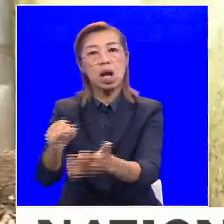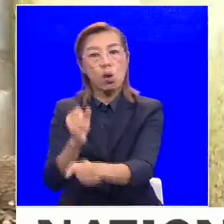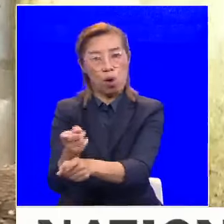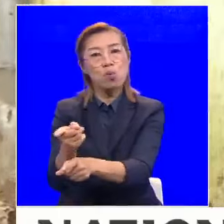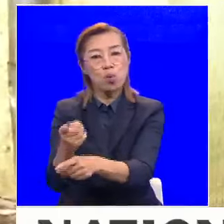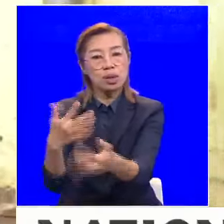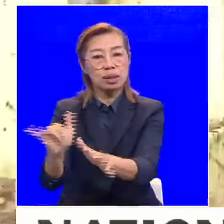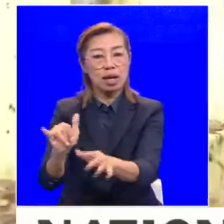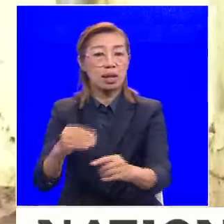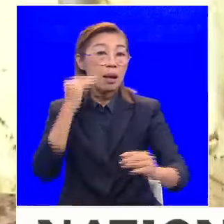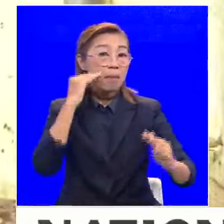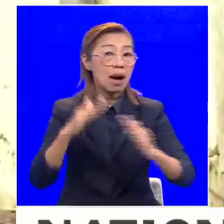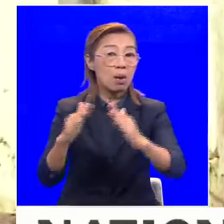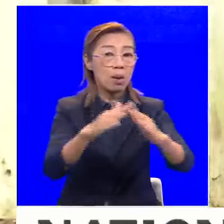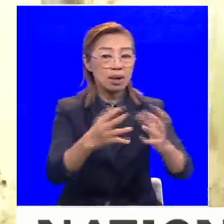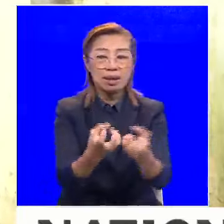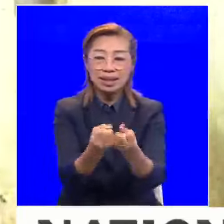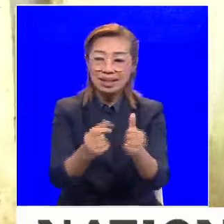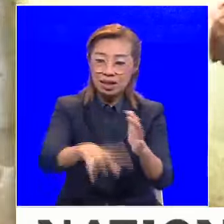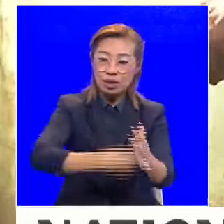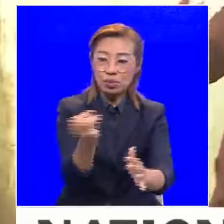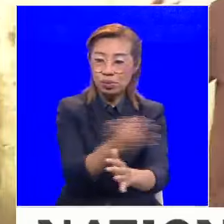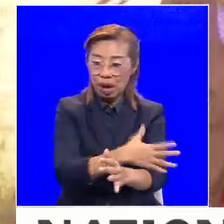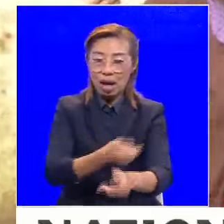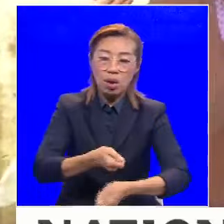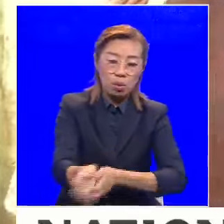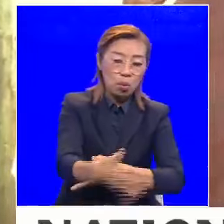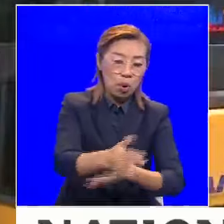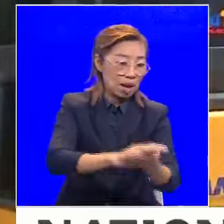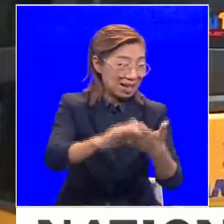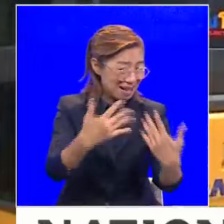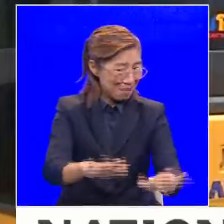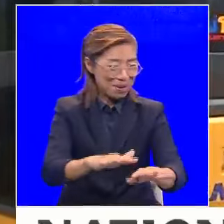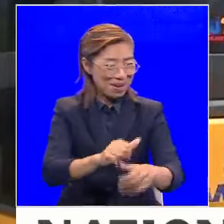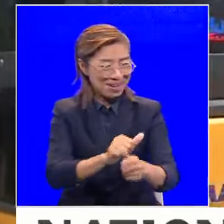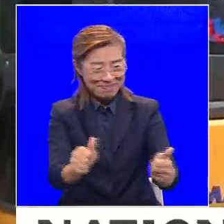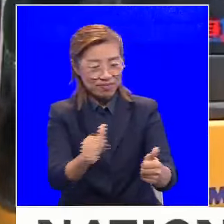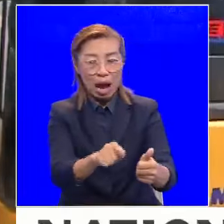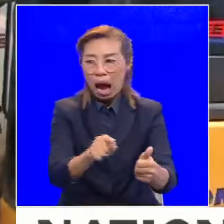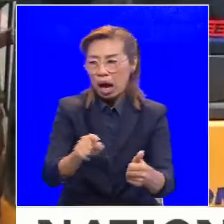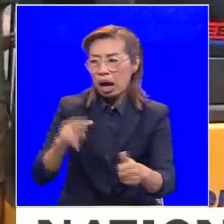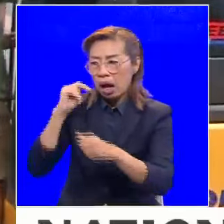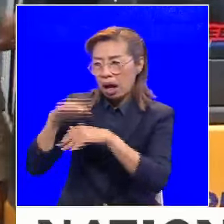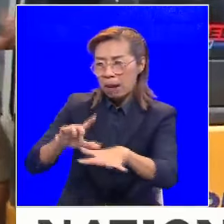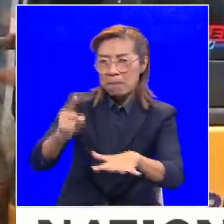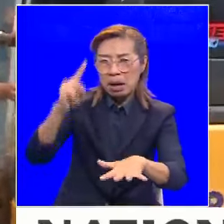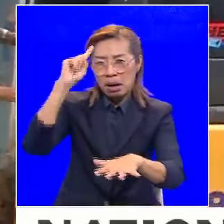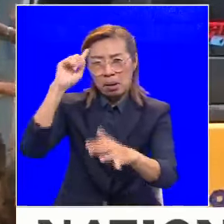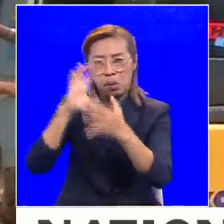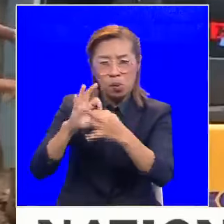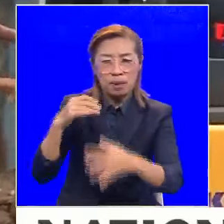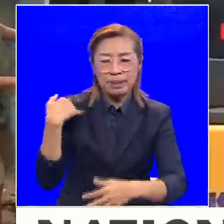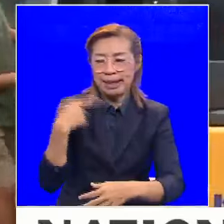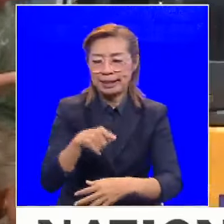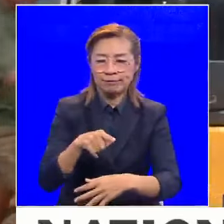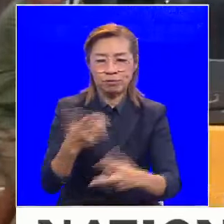ที่เคลียร์ดินล้างบ้านออกไปแล้วเนี่ยนะคะเขาเองก็ยังคงมีความกังวลใจกับน้ำที่จะซ้ำรอยอีกรอบหนึ่งวันนี้เลยเตรียมยกทยอยยก